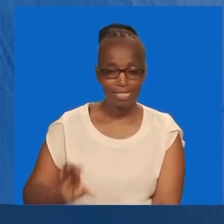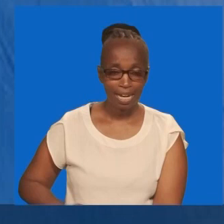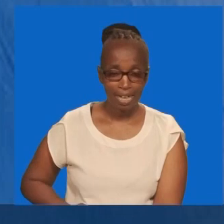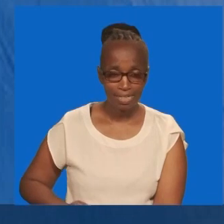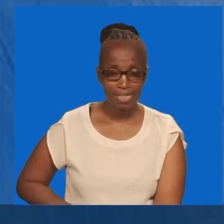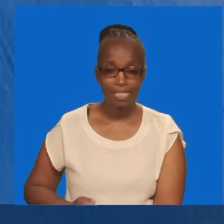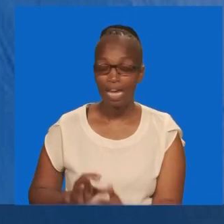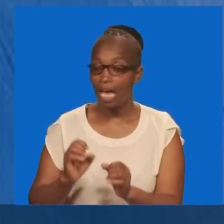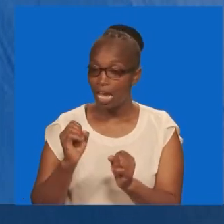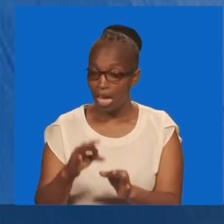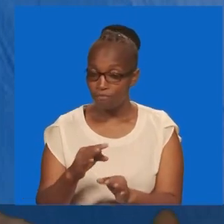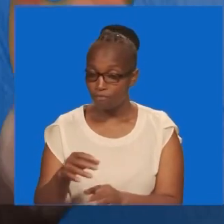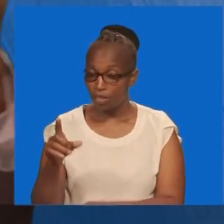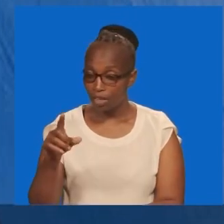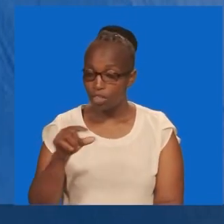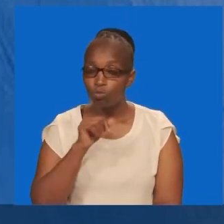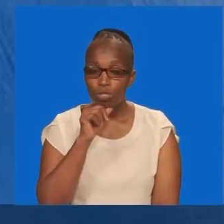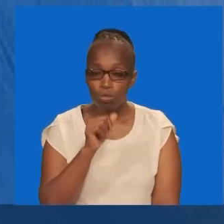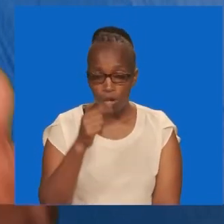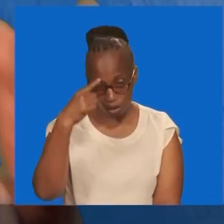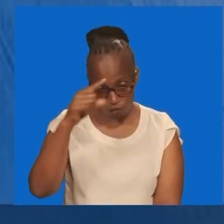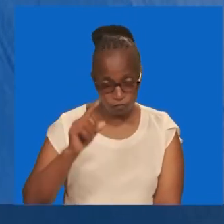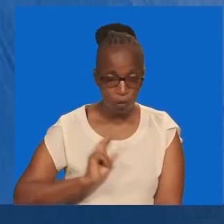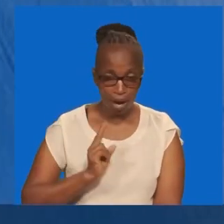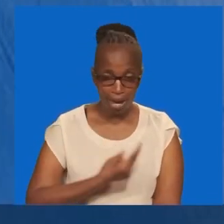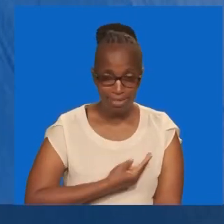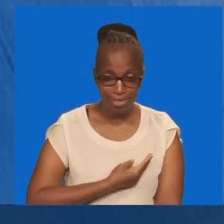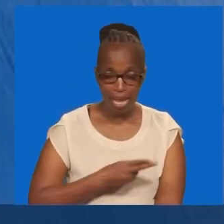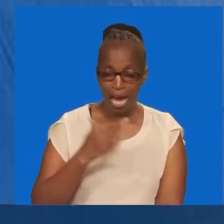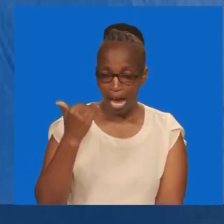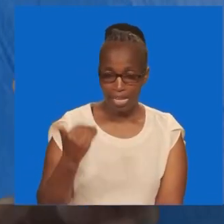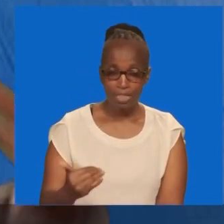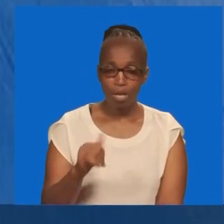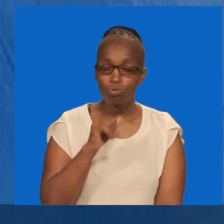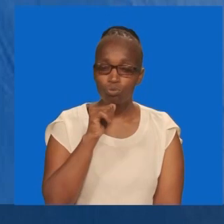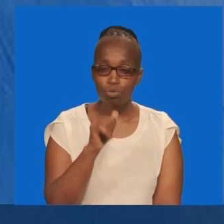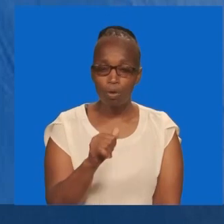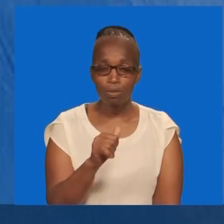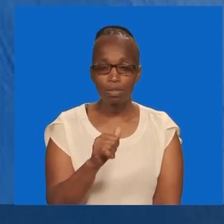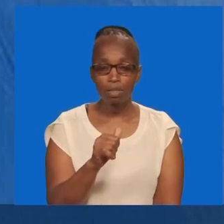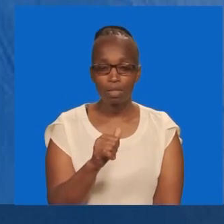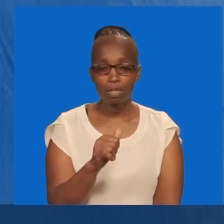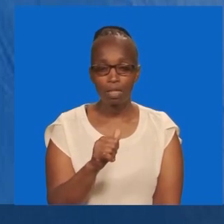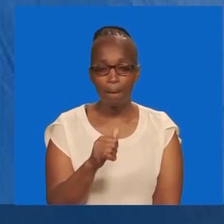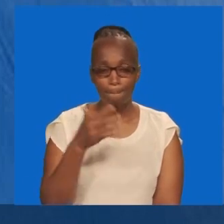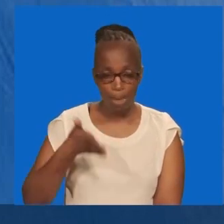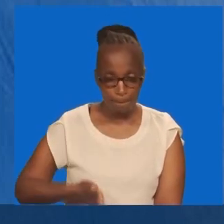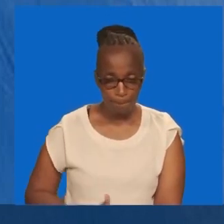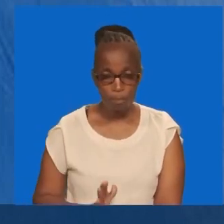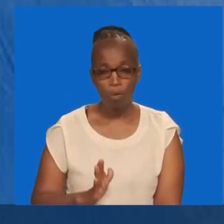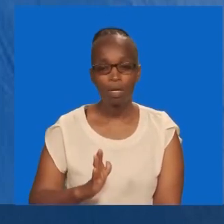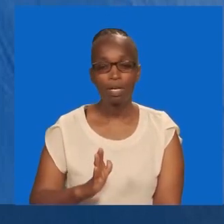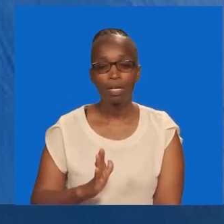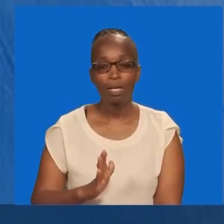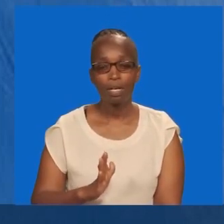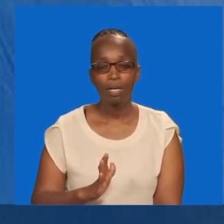Anasema, and if it was not for us, a child would not be